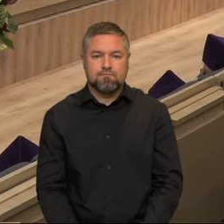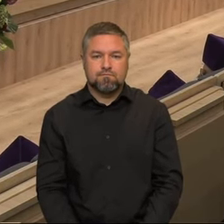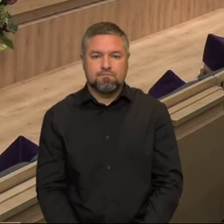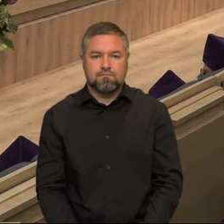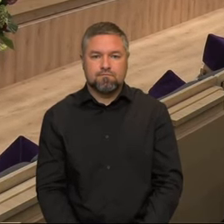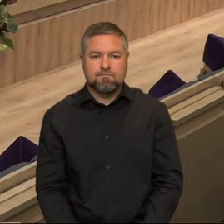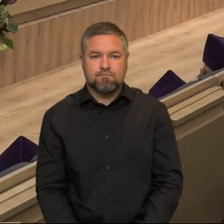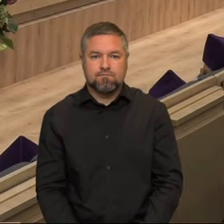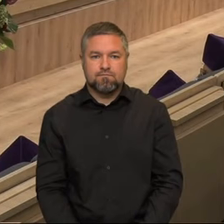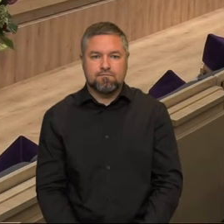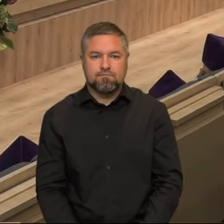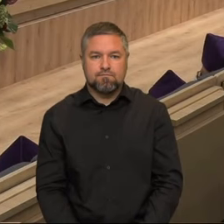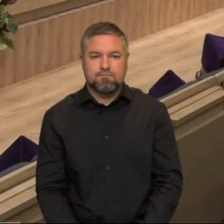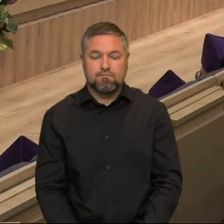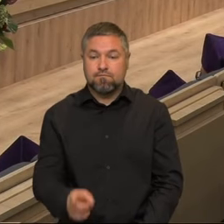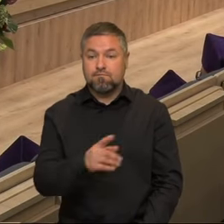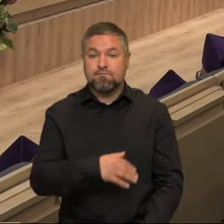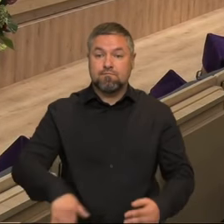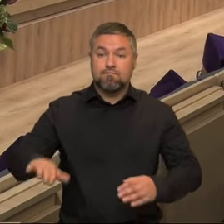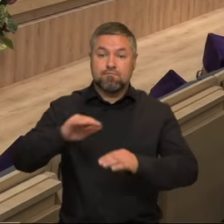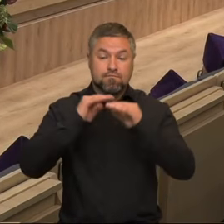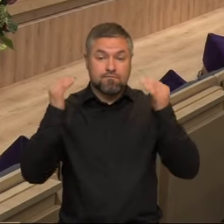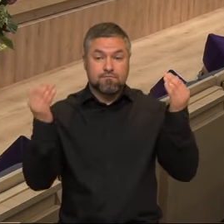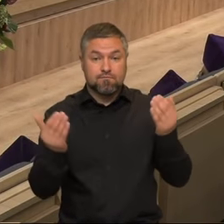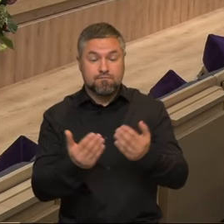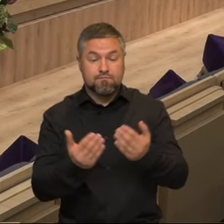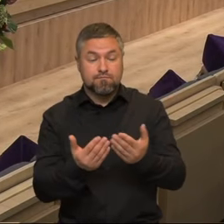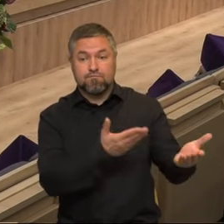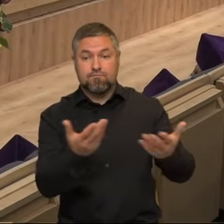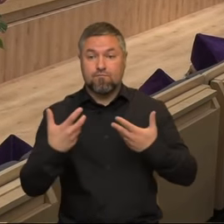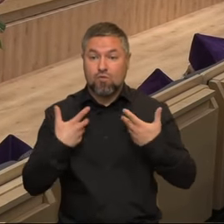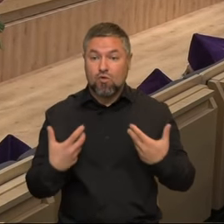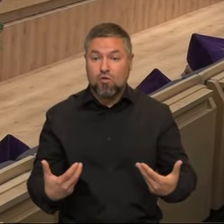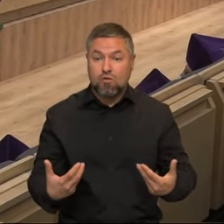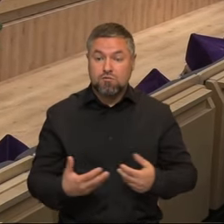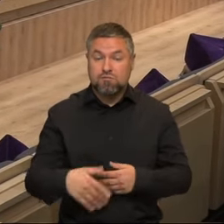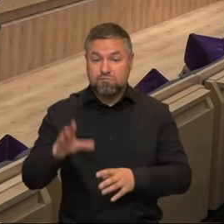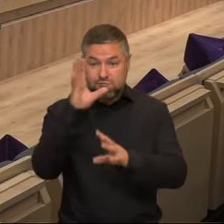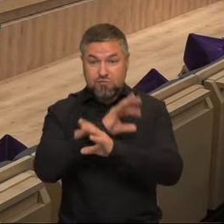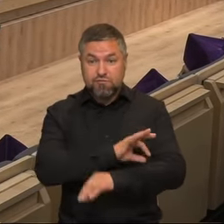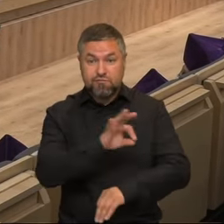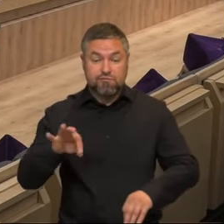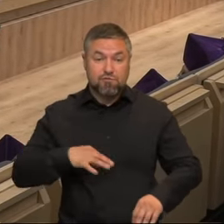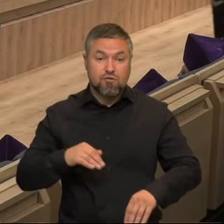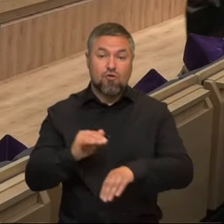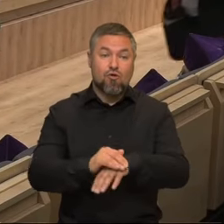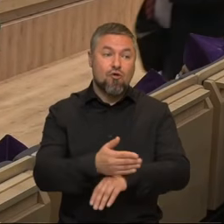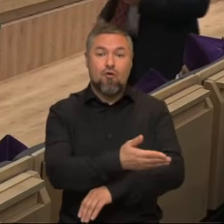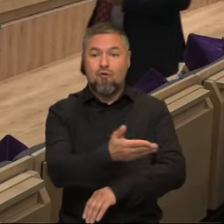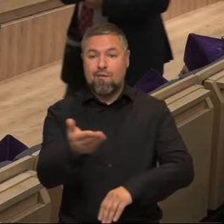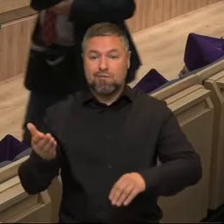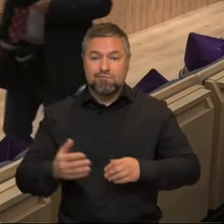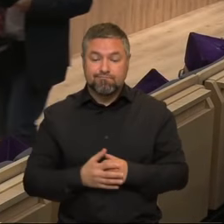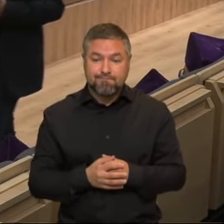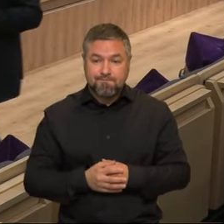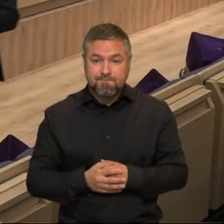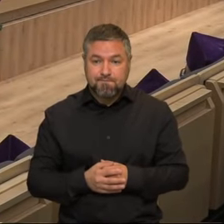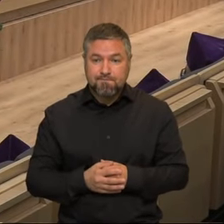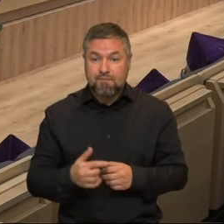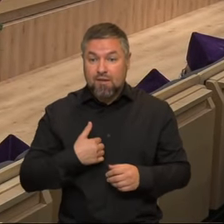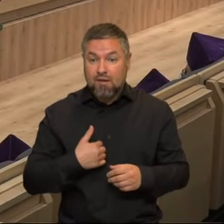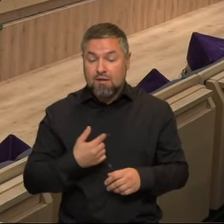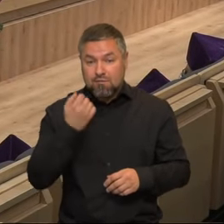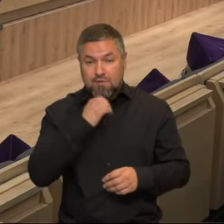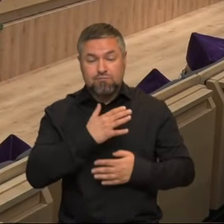Magnificencjo rektorze, Wysoki Senacie, dostojni goście, Szanowni Państwo, drogie koleżanki i koledzy. Jest